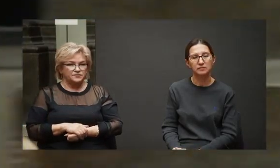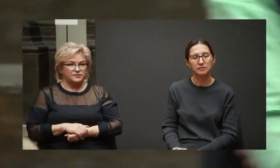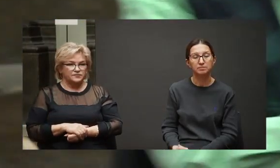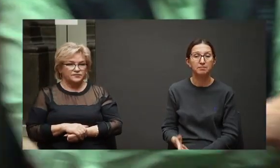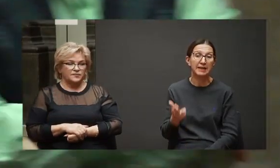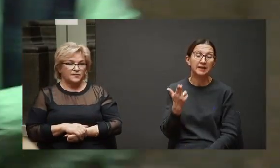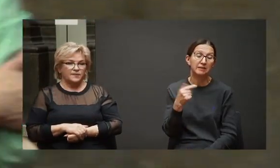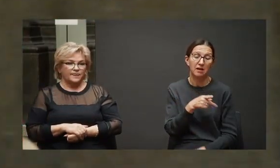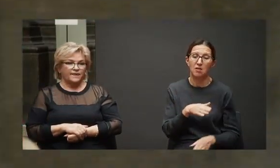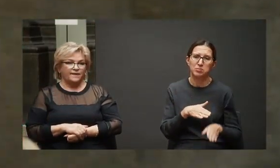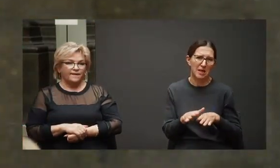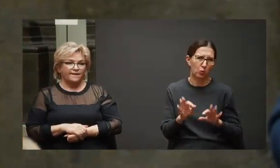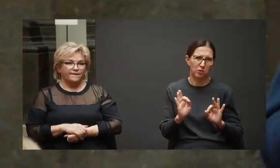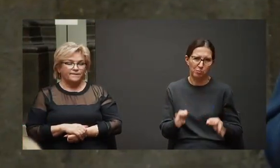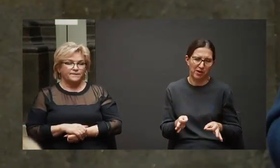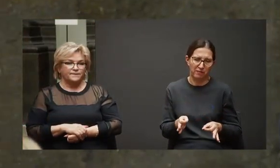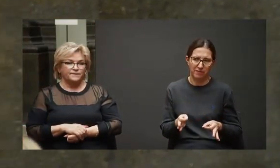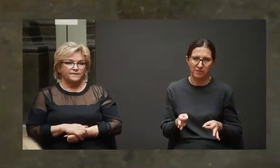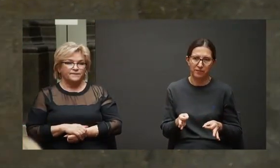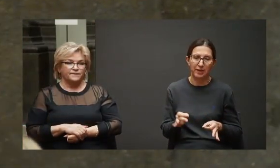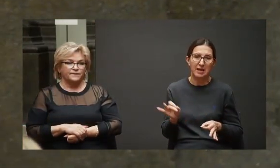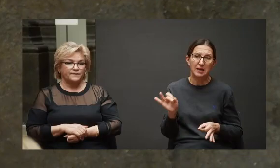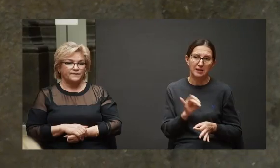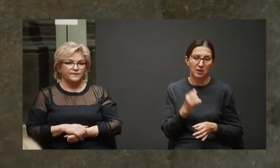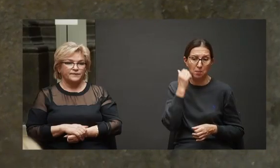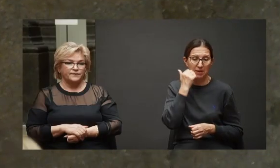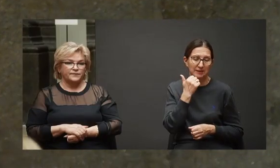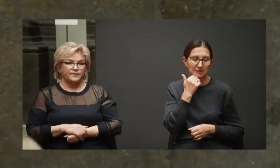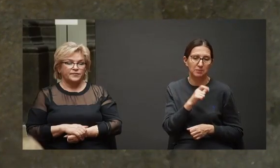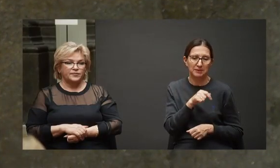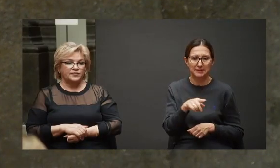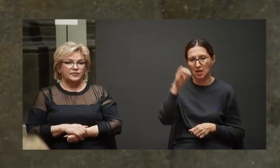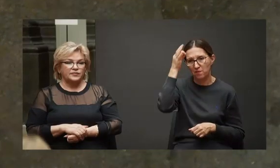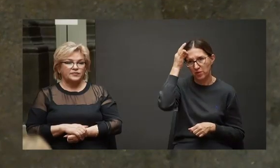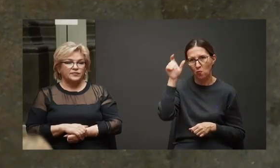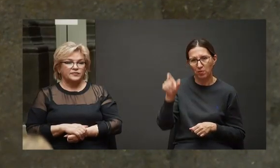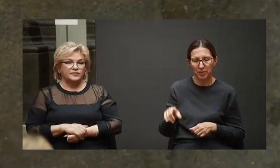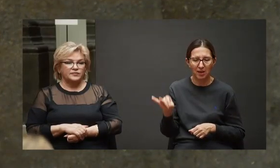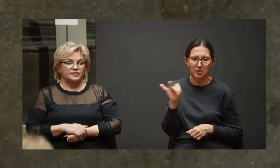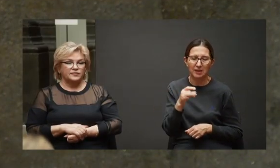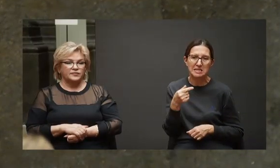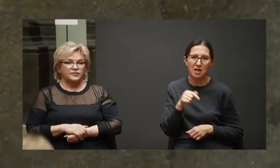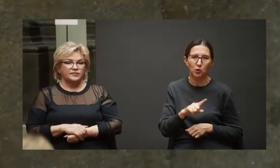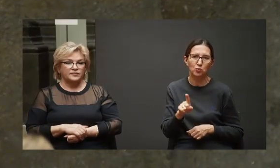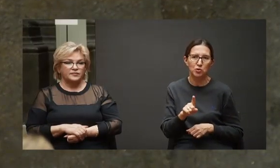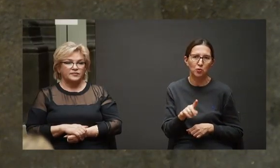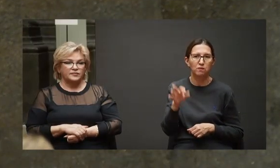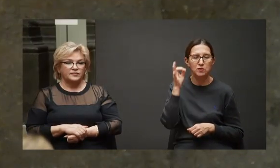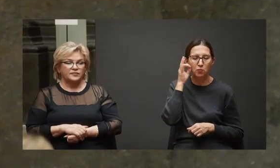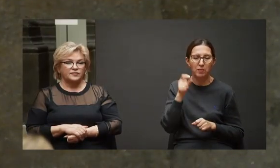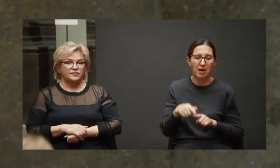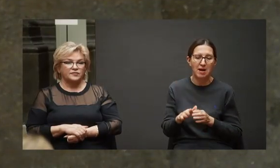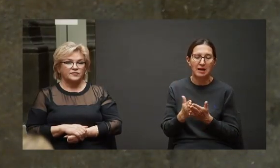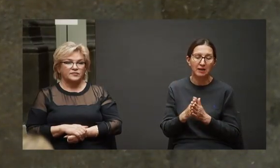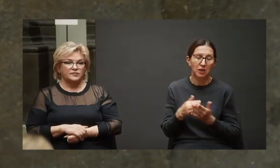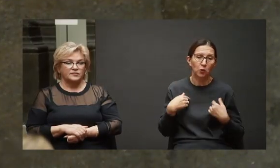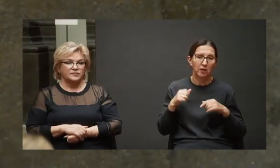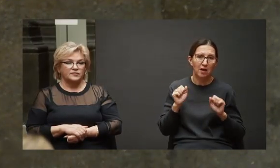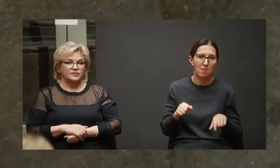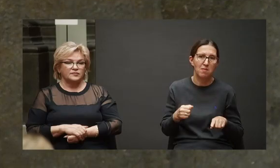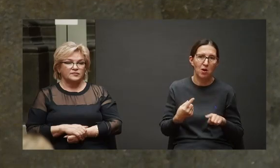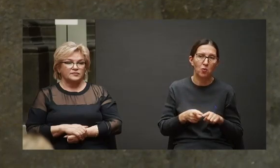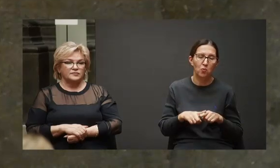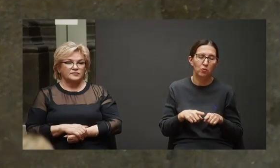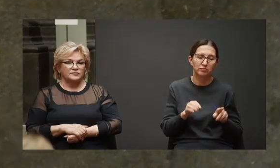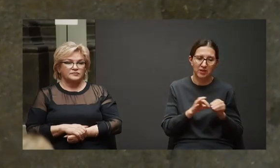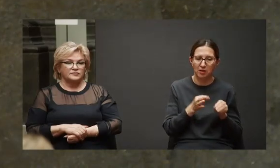Да, вы совершенно правы. И, в общем, спасибо за и упоминание, и за то, что вы вот вспомнили про книгу. Я могу Алаверды